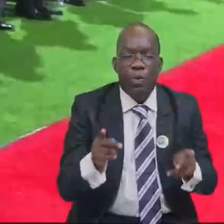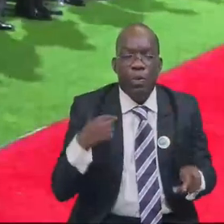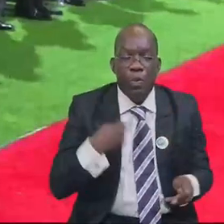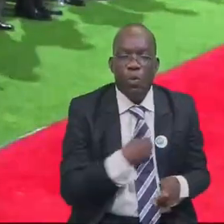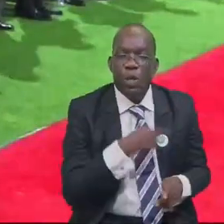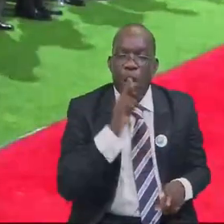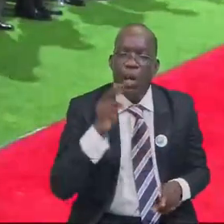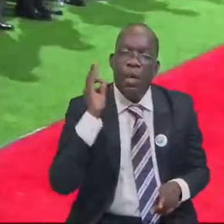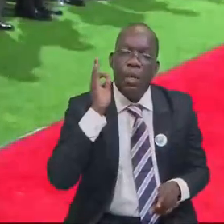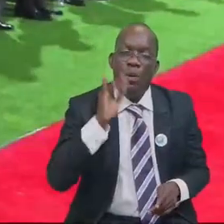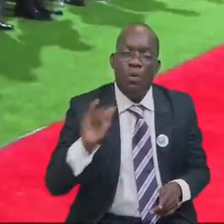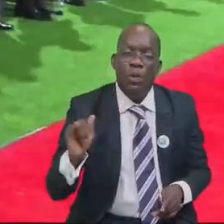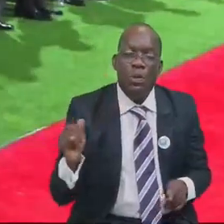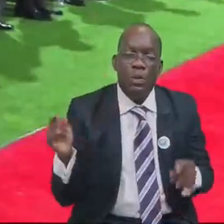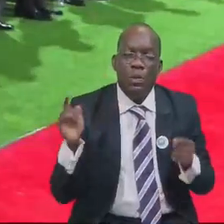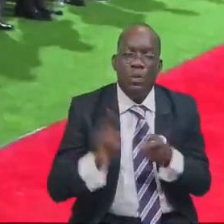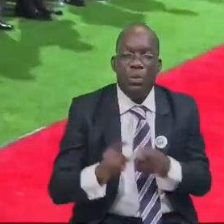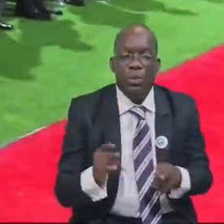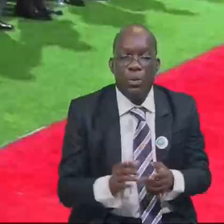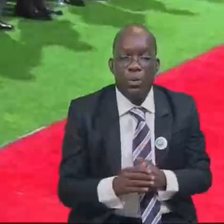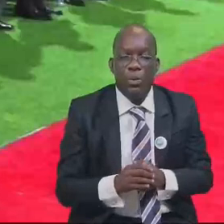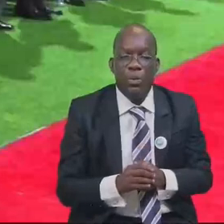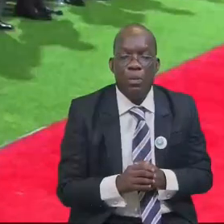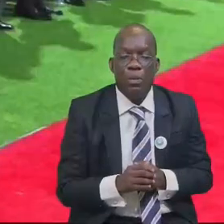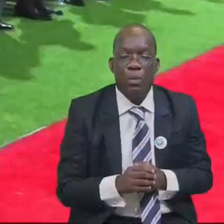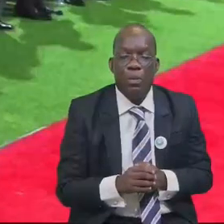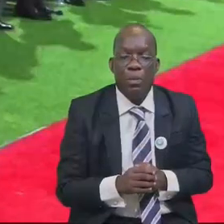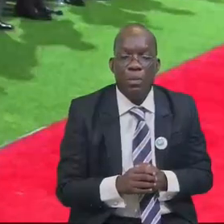de ceux à qui nous prêchons,